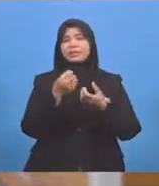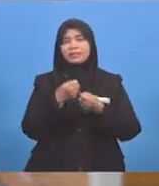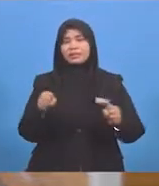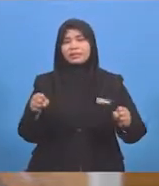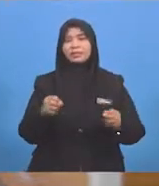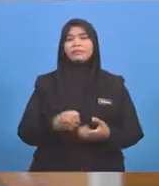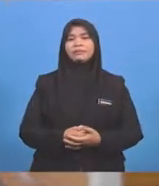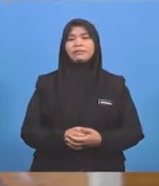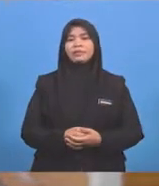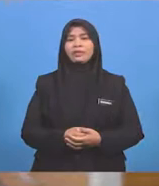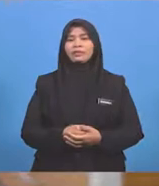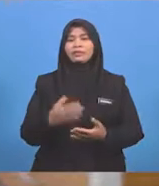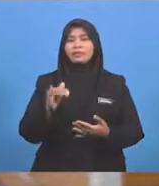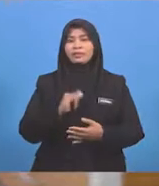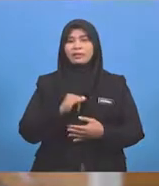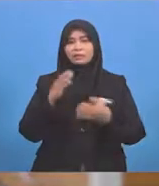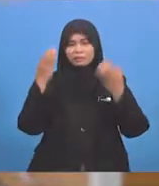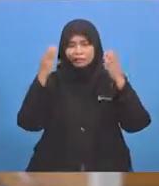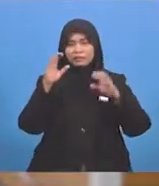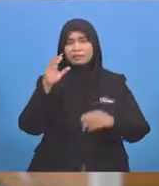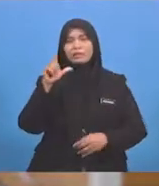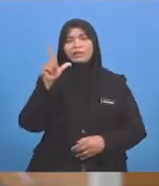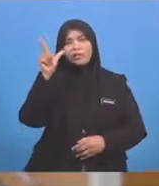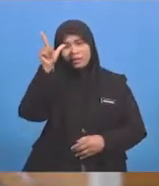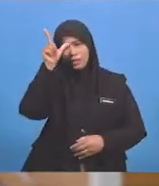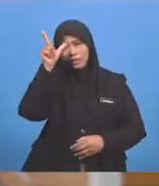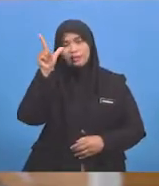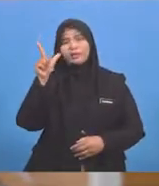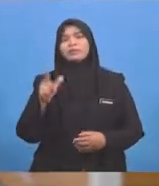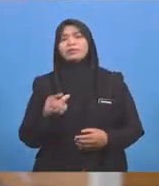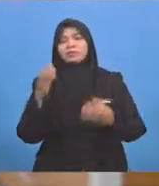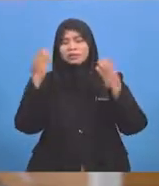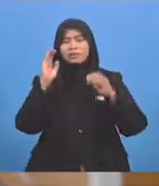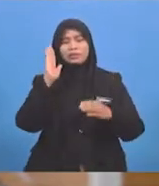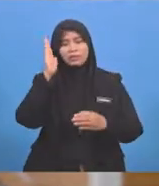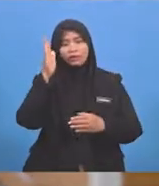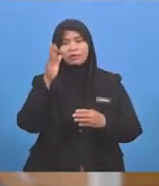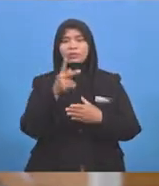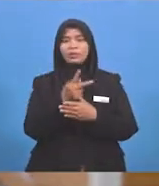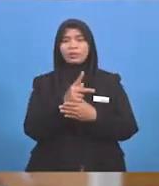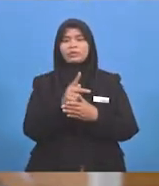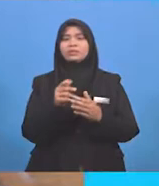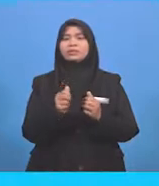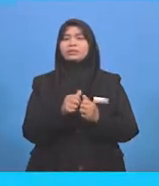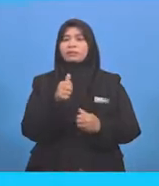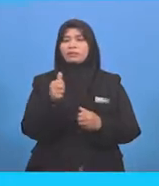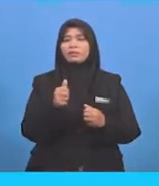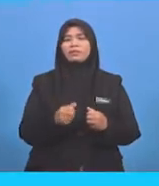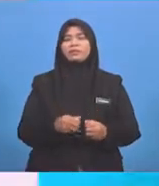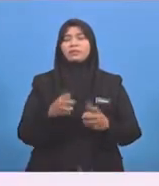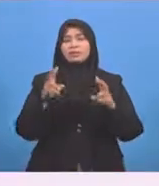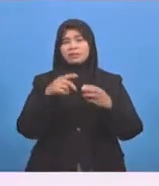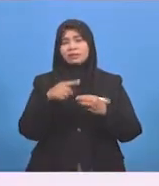belajar. Saya Cikgu Lokman Hakim bin Muhammad. Hari ini, cikgu akan berkongsi dengan anda semua tentang topik